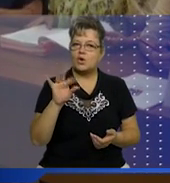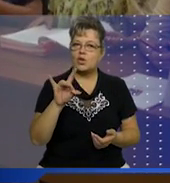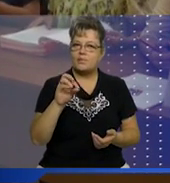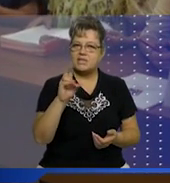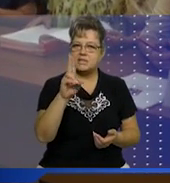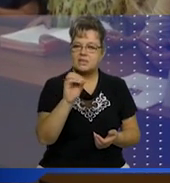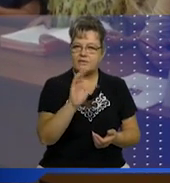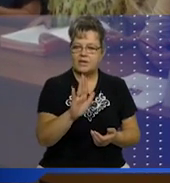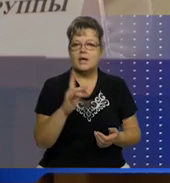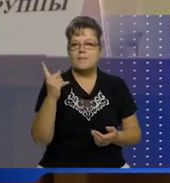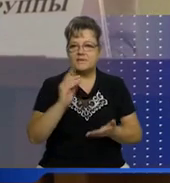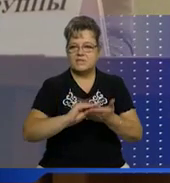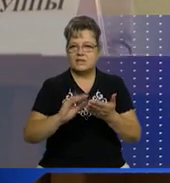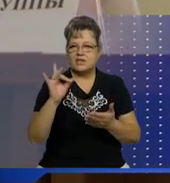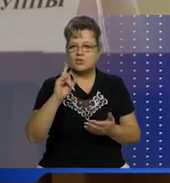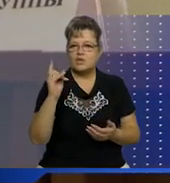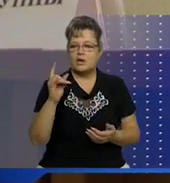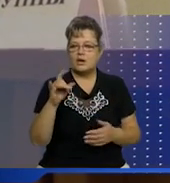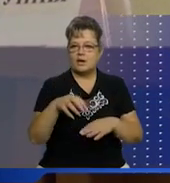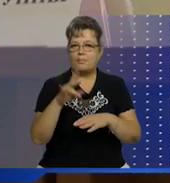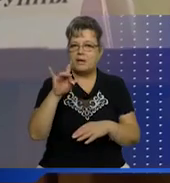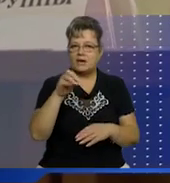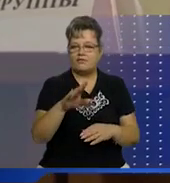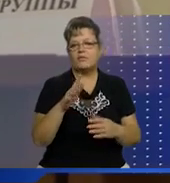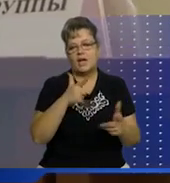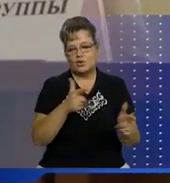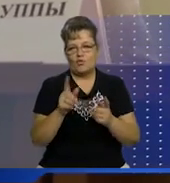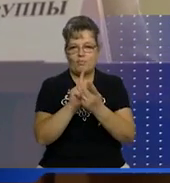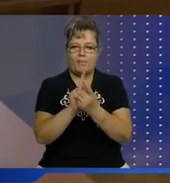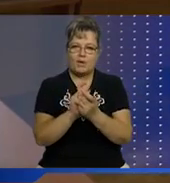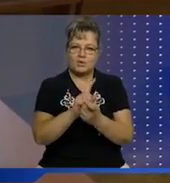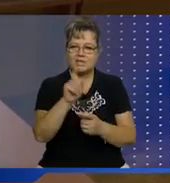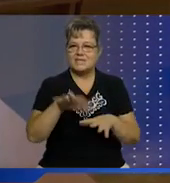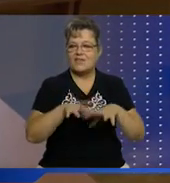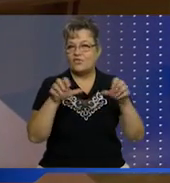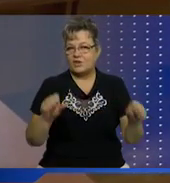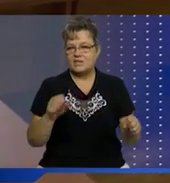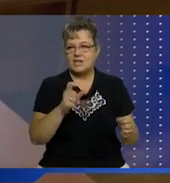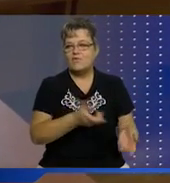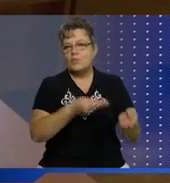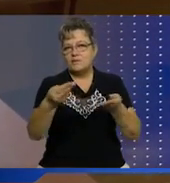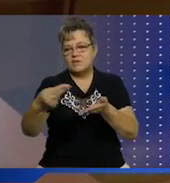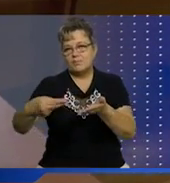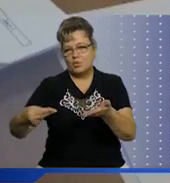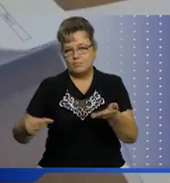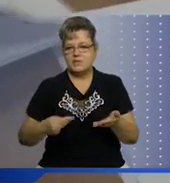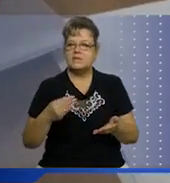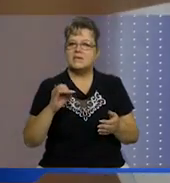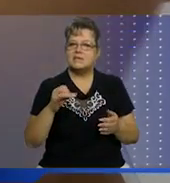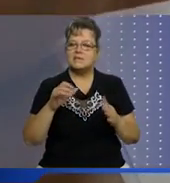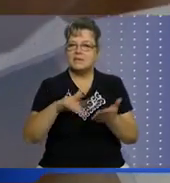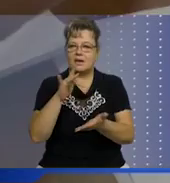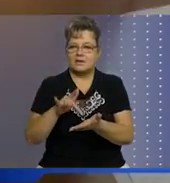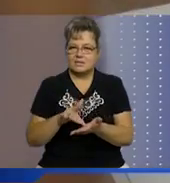кандидат в губернаторы Николай Коломейцев. Первый секретарь ростовского обкома КПРФ готов побороться за власть на Дону. Его коллеги